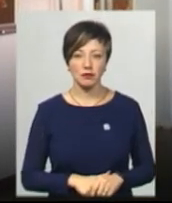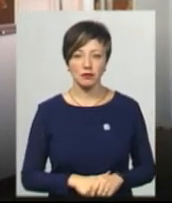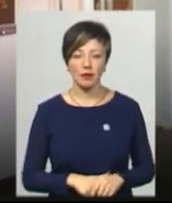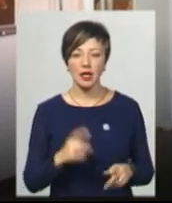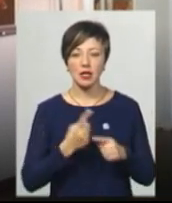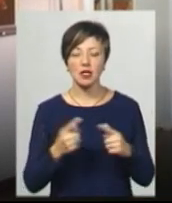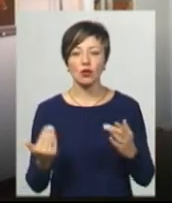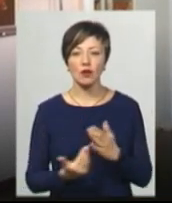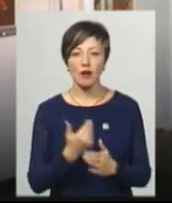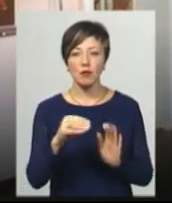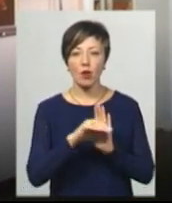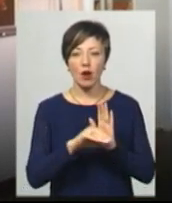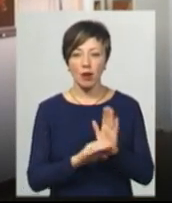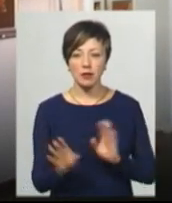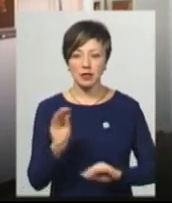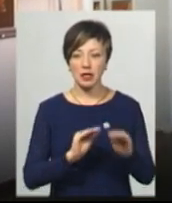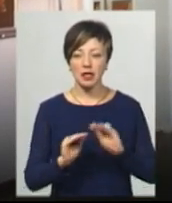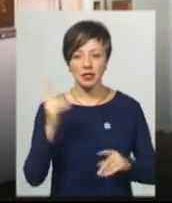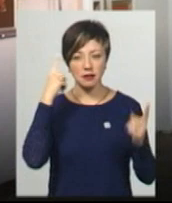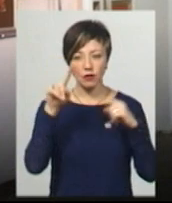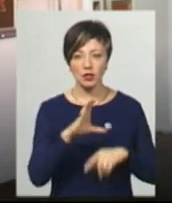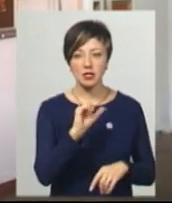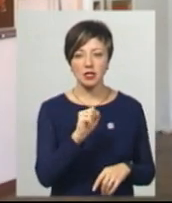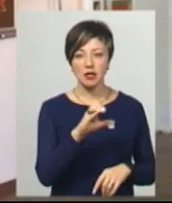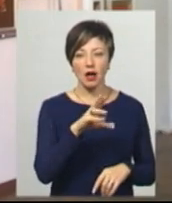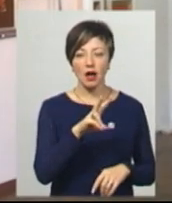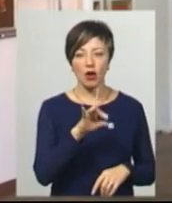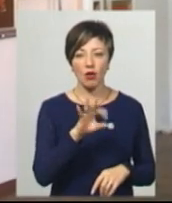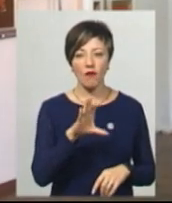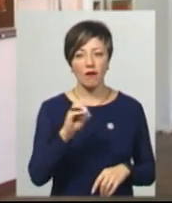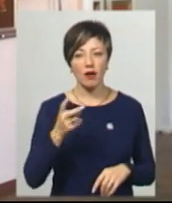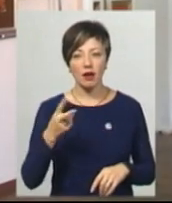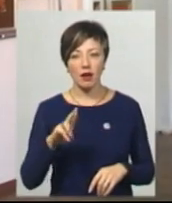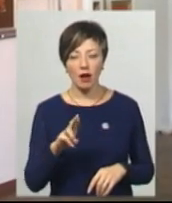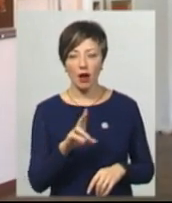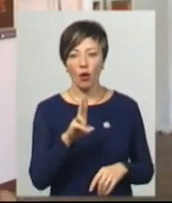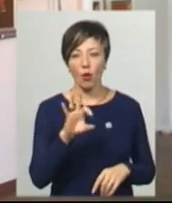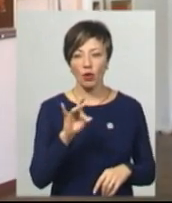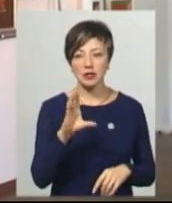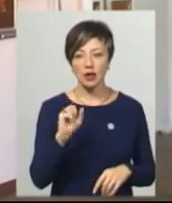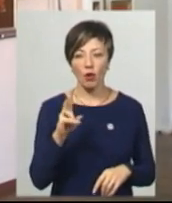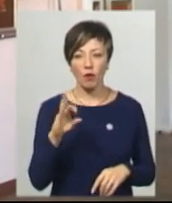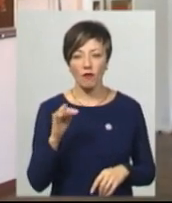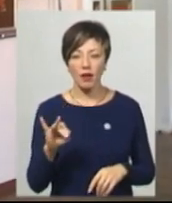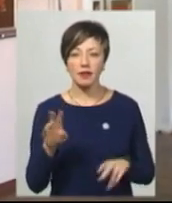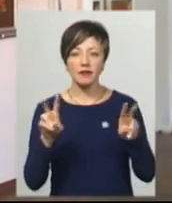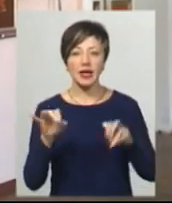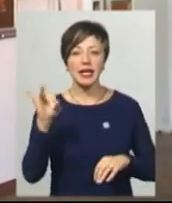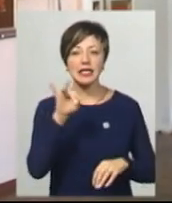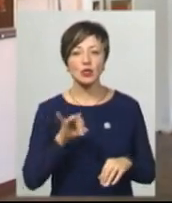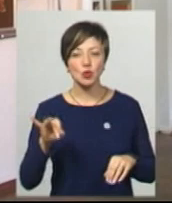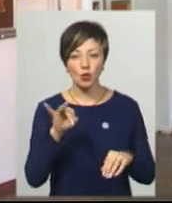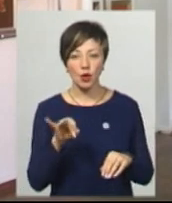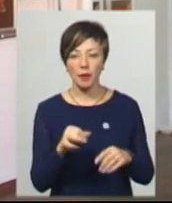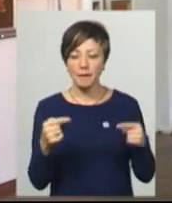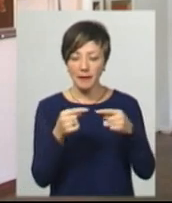Ця нова програма буде складатися з творів Моріса Равеля, Мануеля де Файля, Миколи Римського-Корсакова. Буде називатися «Історії». Кожен з цих творів має